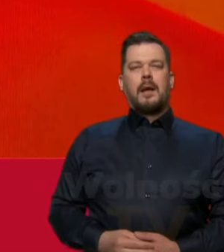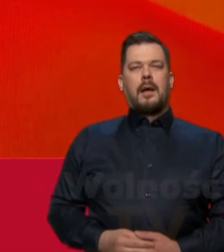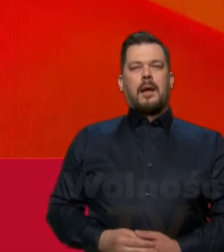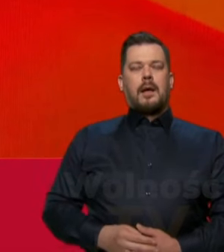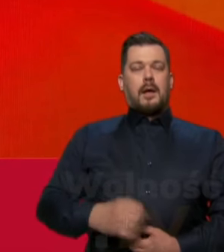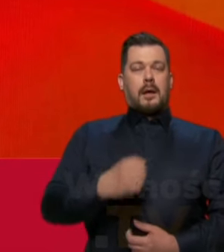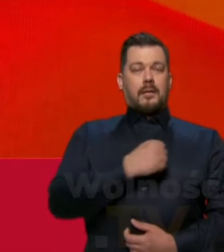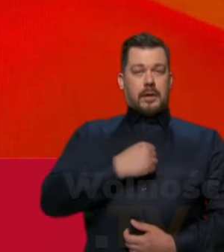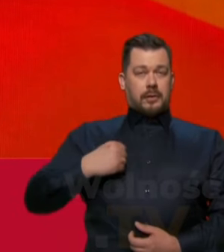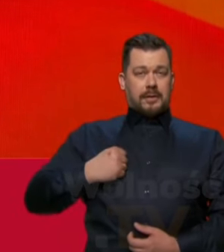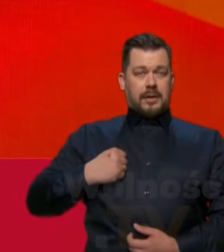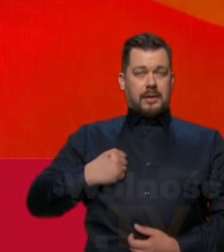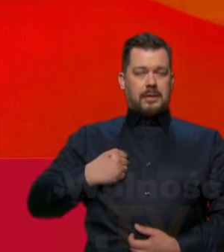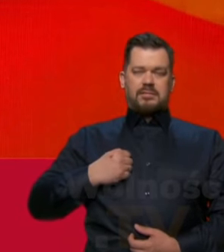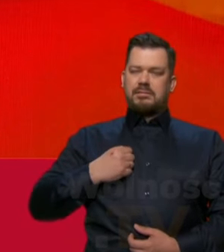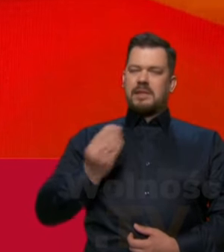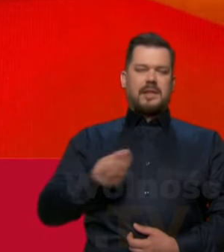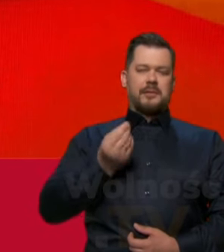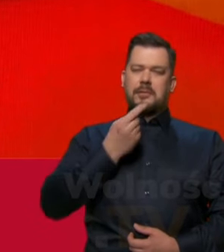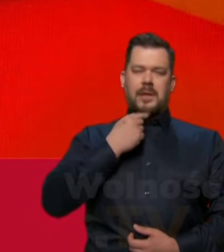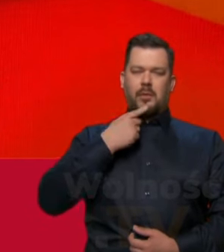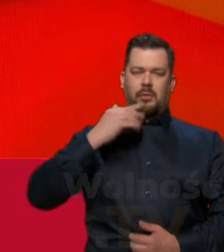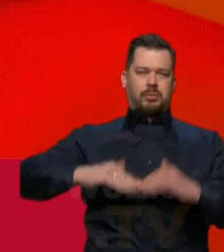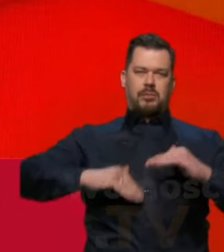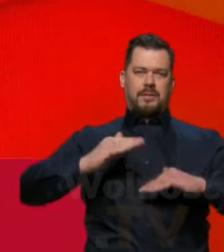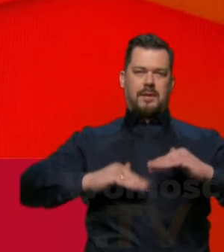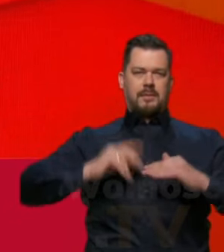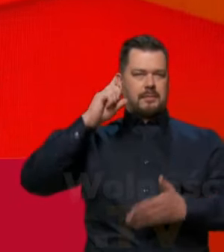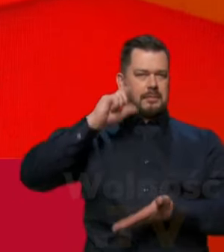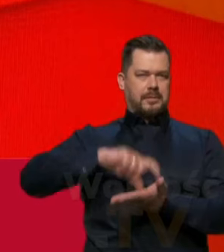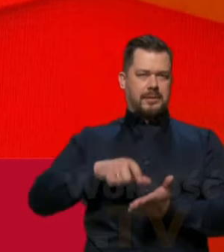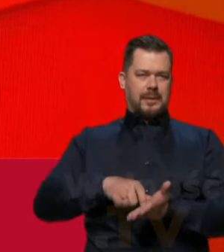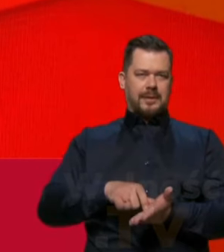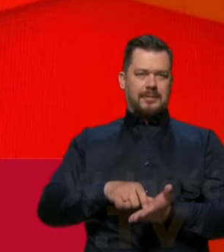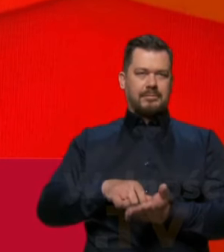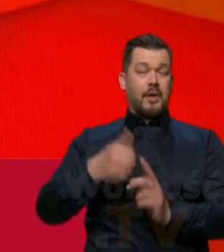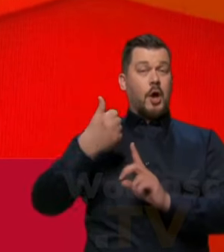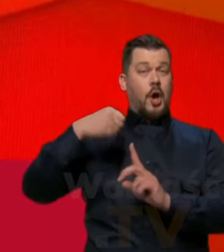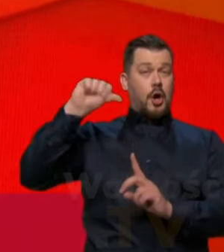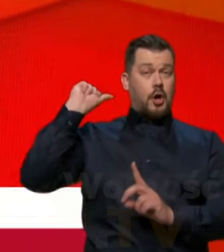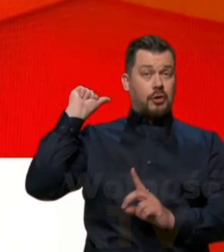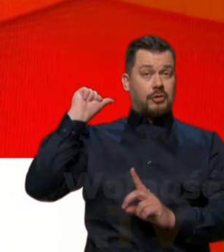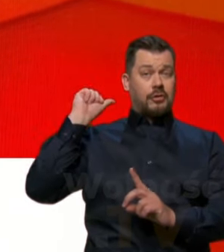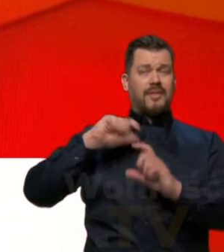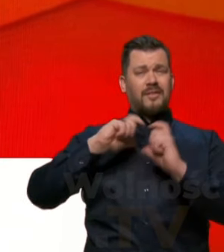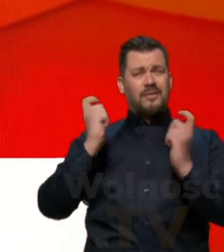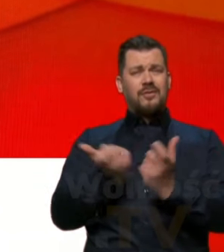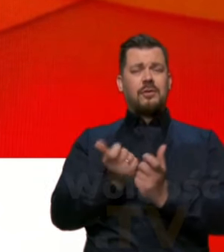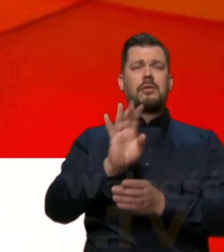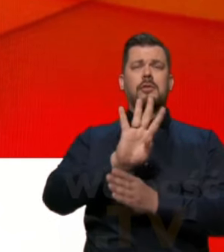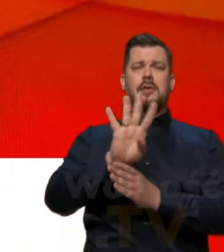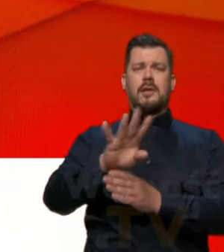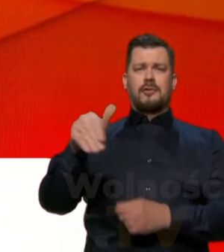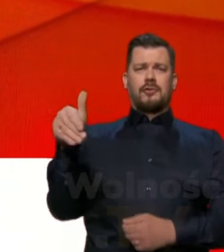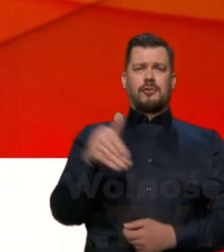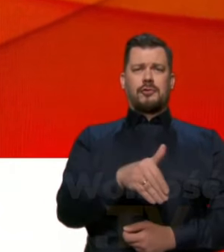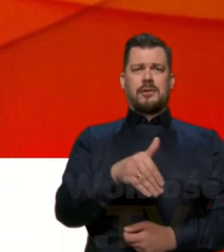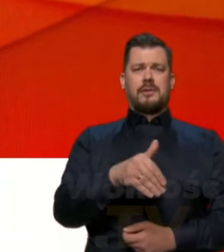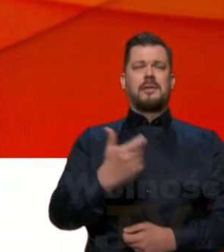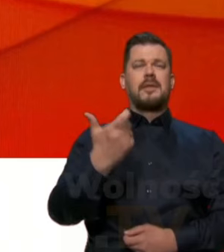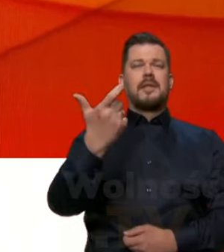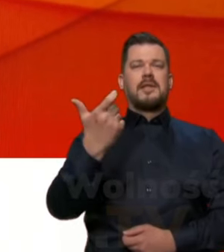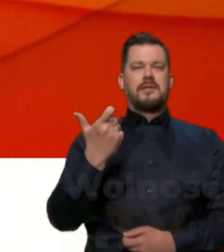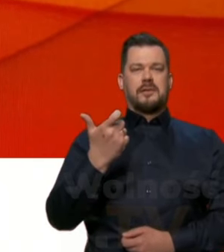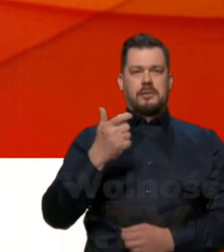W Warszawie zdecydowanie za mało się buduje, jeżeli chodzi o mieszkania. W zeszłym roku zbudowano 14